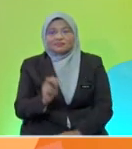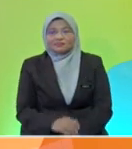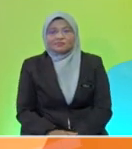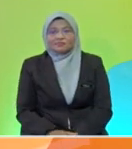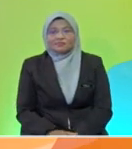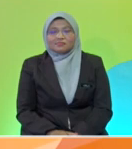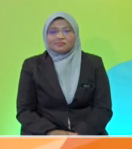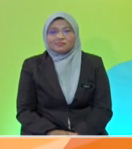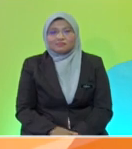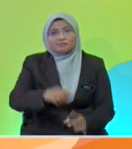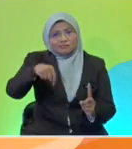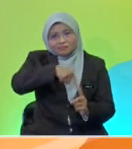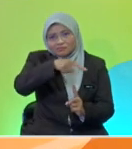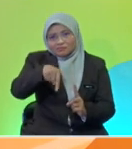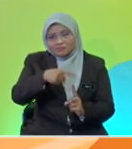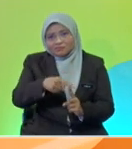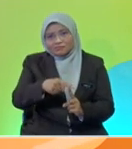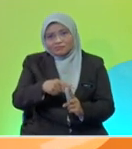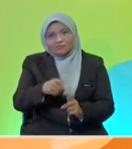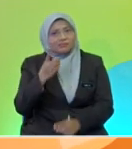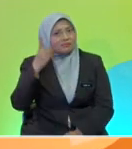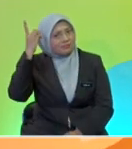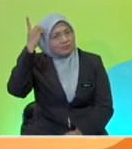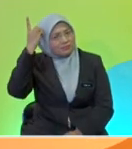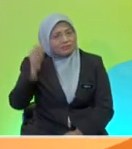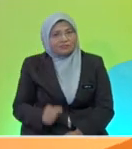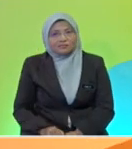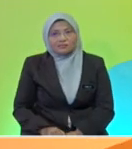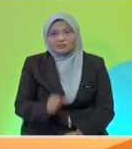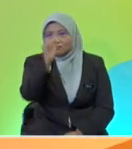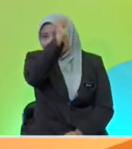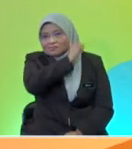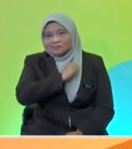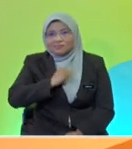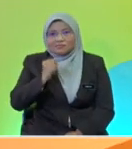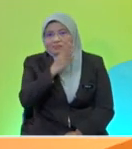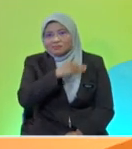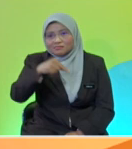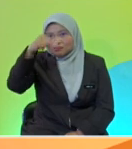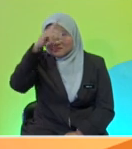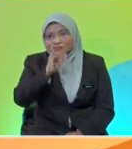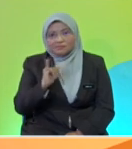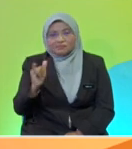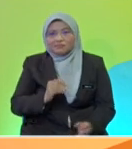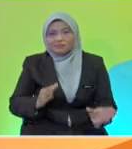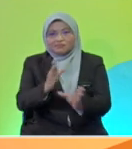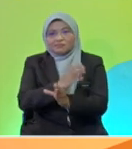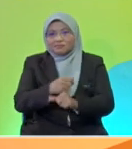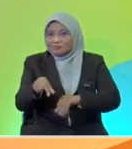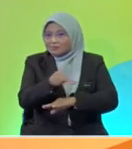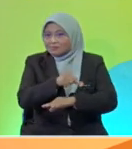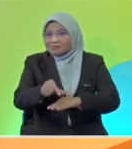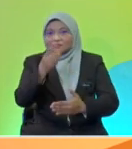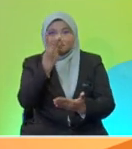apabila sudah dewasa ini dan abangnya dapat menggunakan uang simpanan mereka di bank